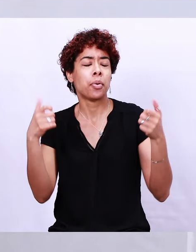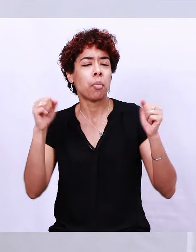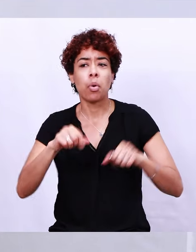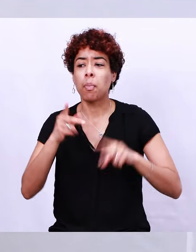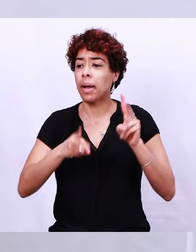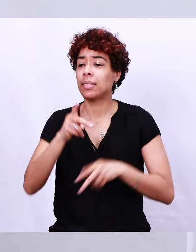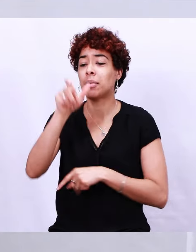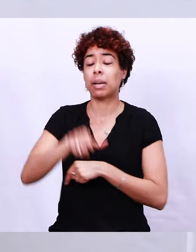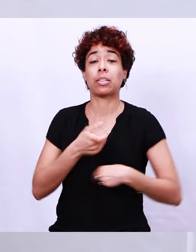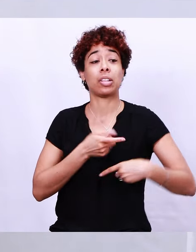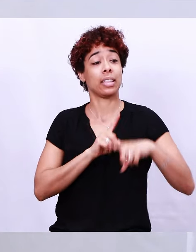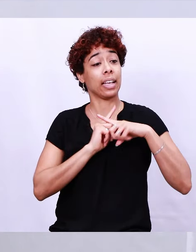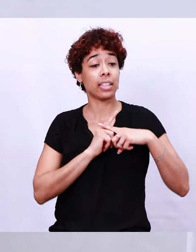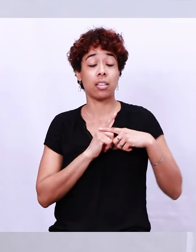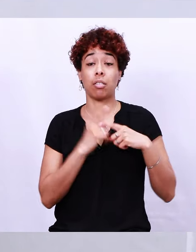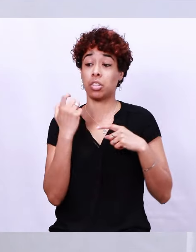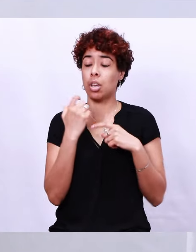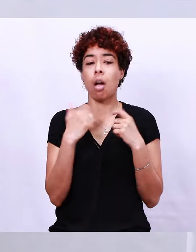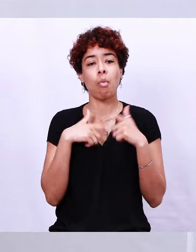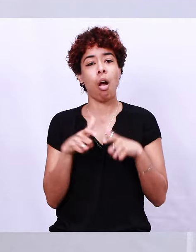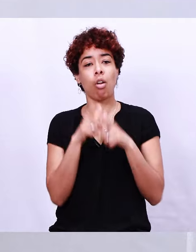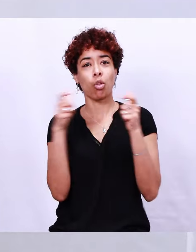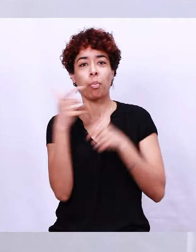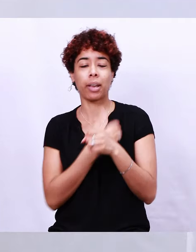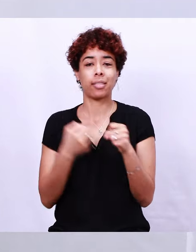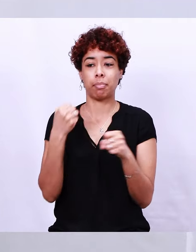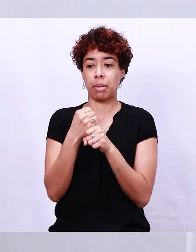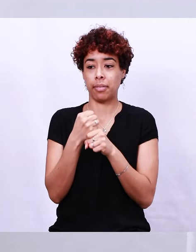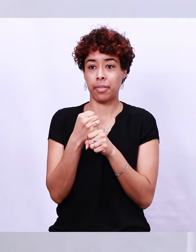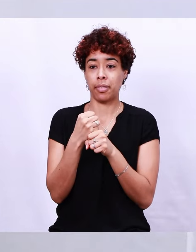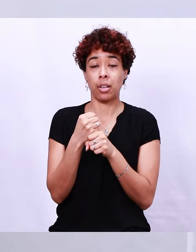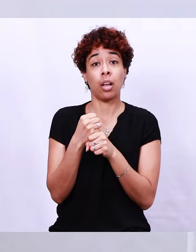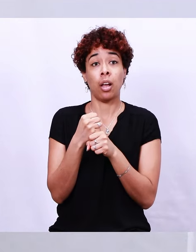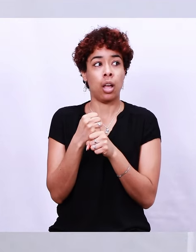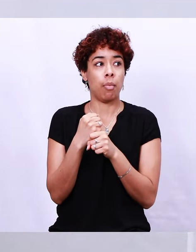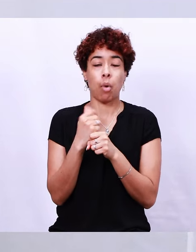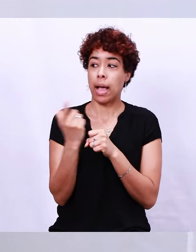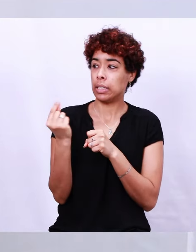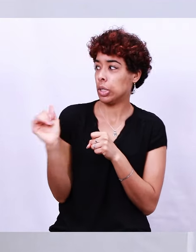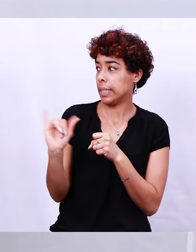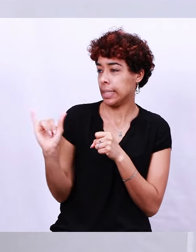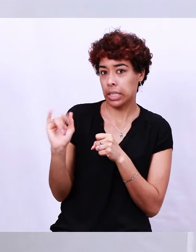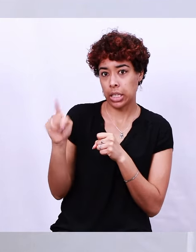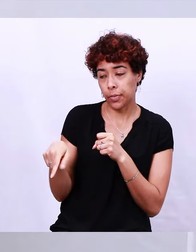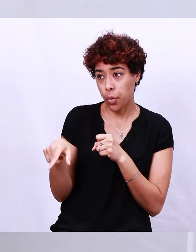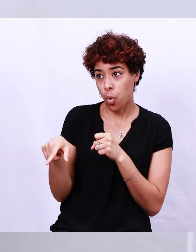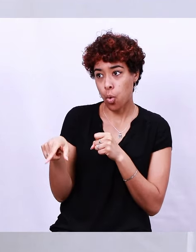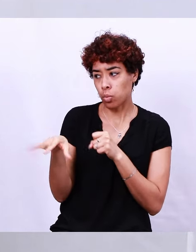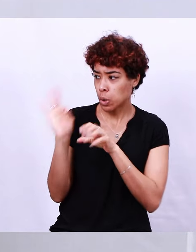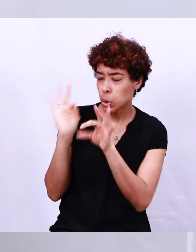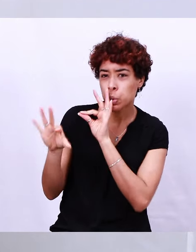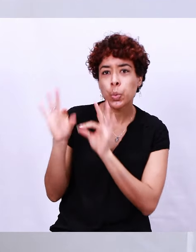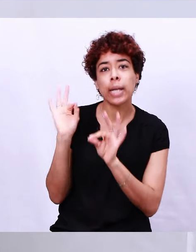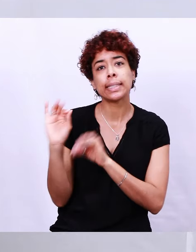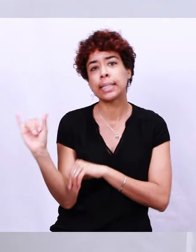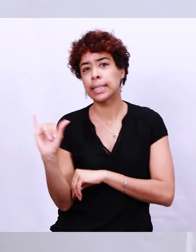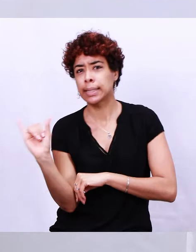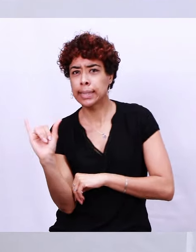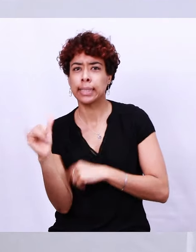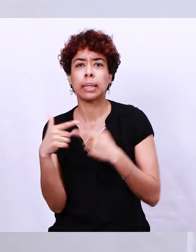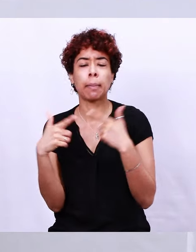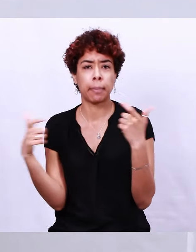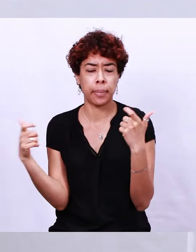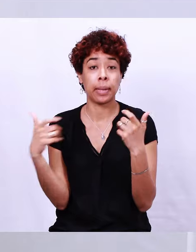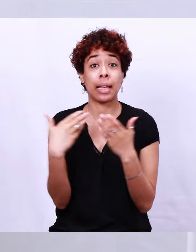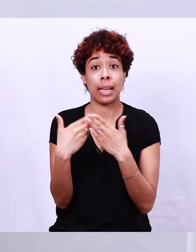et bien un chrétien qui commence à monter une affaire et bien tu peux pas t'associer avec tout le monde il faut faire des choix c'est pour ça que on